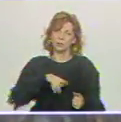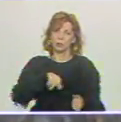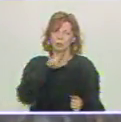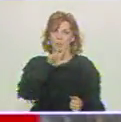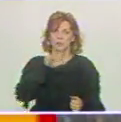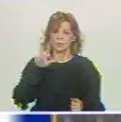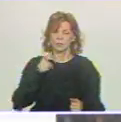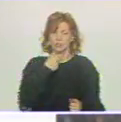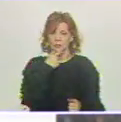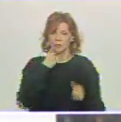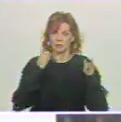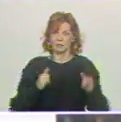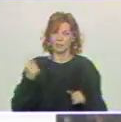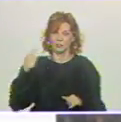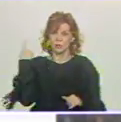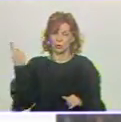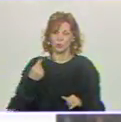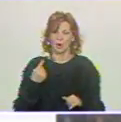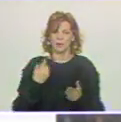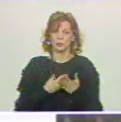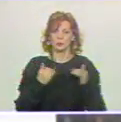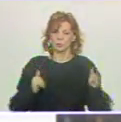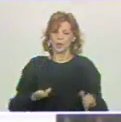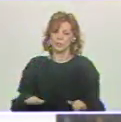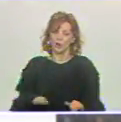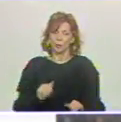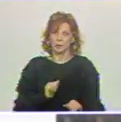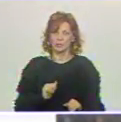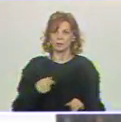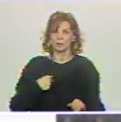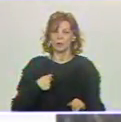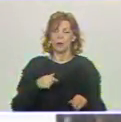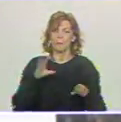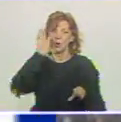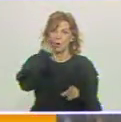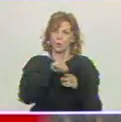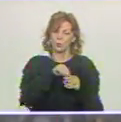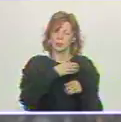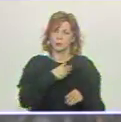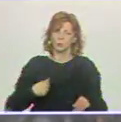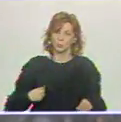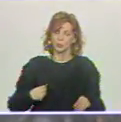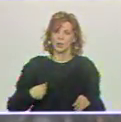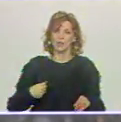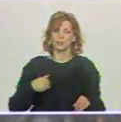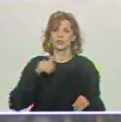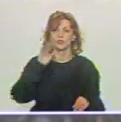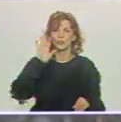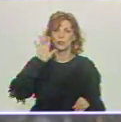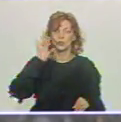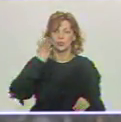în orașul ăsta numai de dragul copilăriei. Deci vă închipuiți, am stat în București 33 de ani, adolescența,